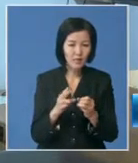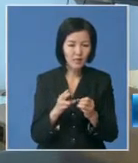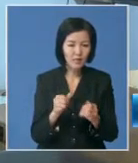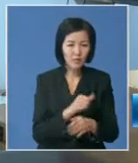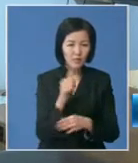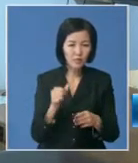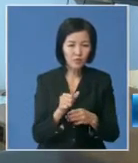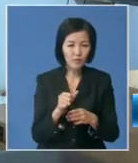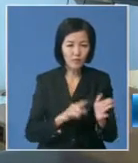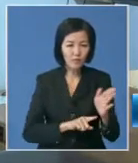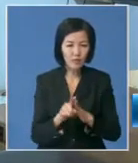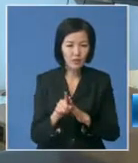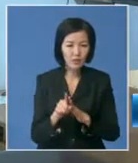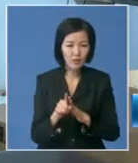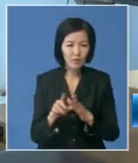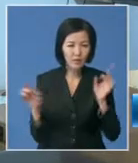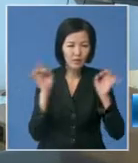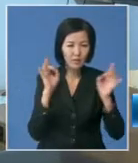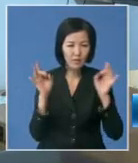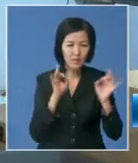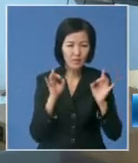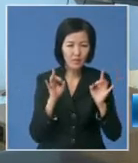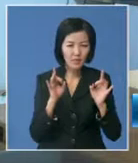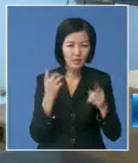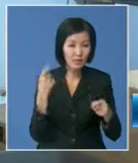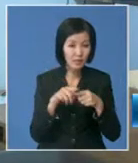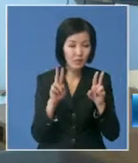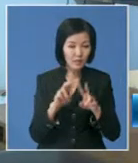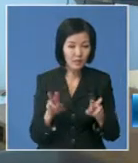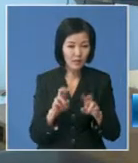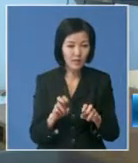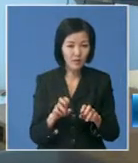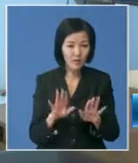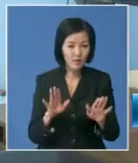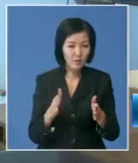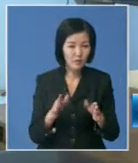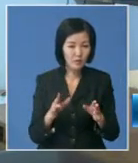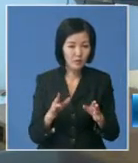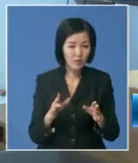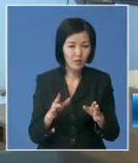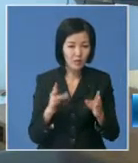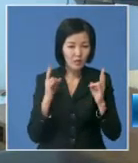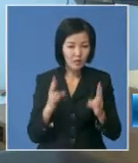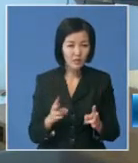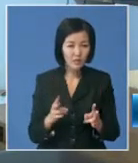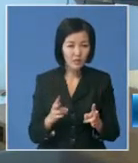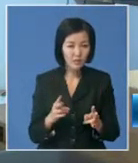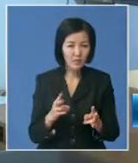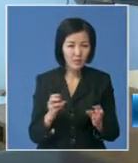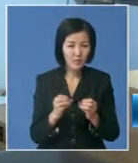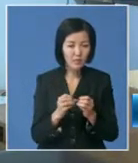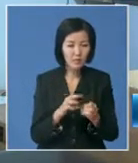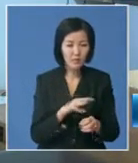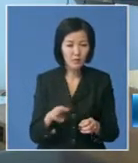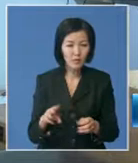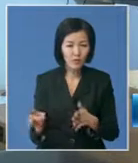запускаем электро сирены и делаем перехват это техническая проверка случае три чайной ситуации буквально в течение 10 минут